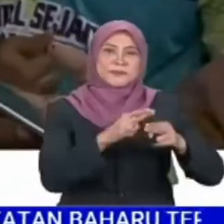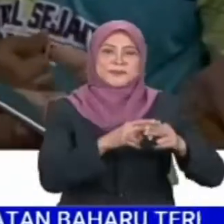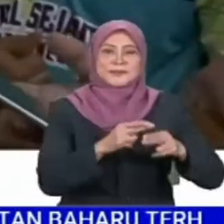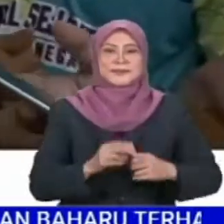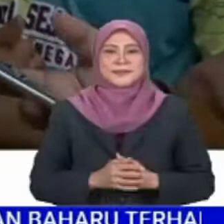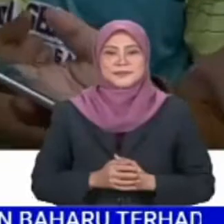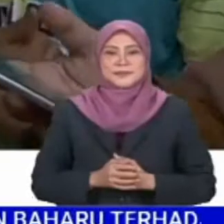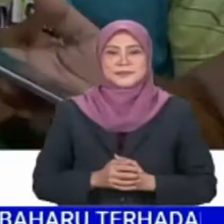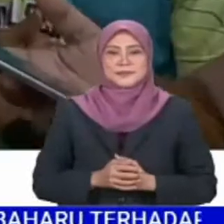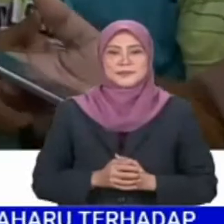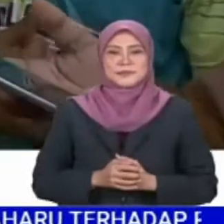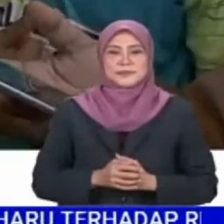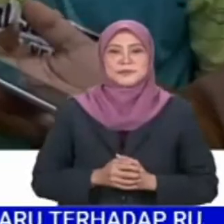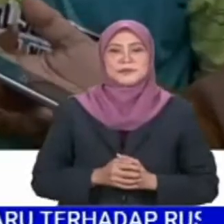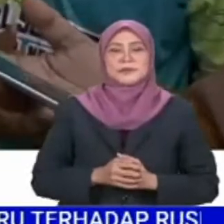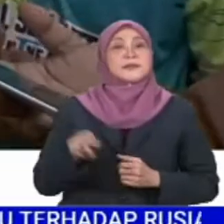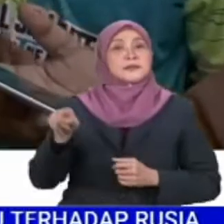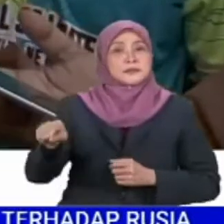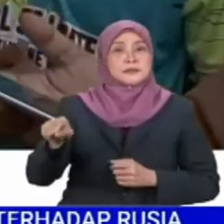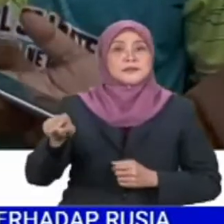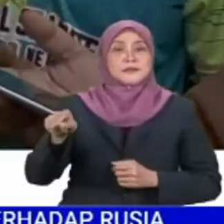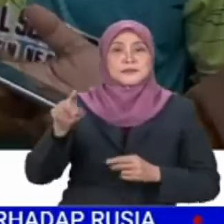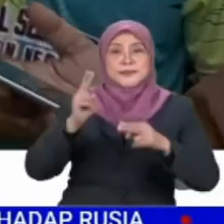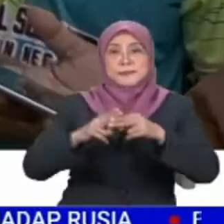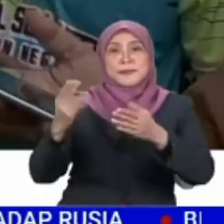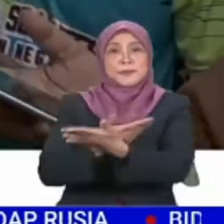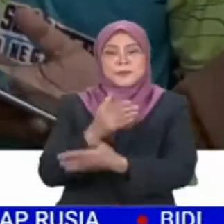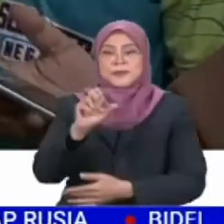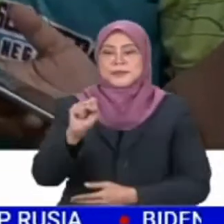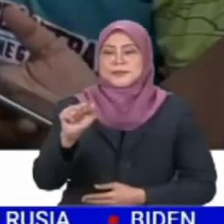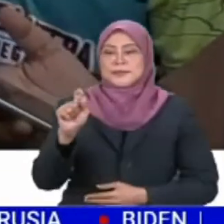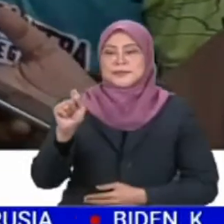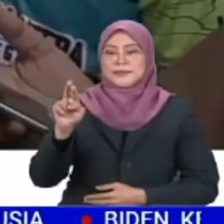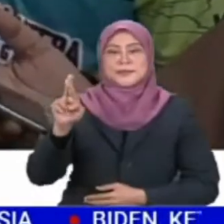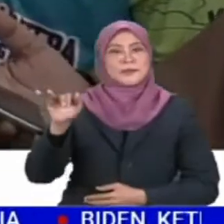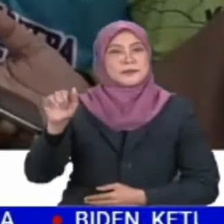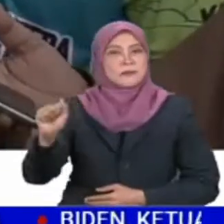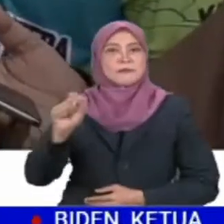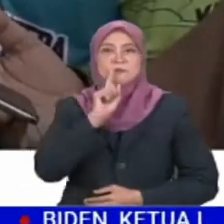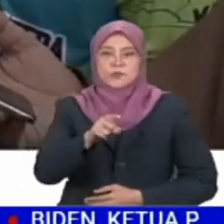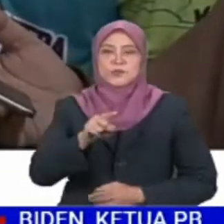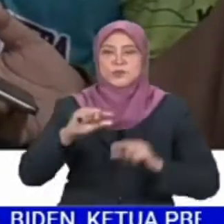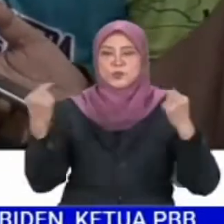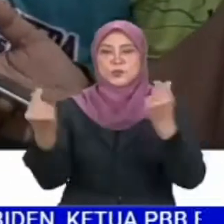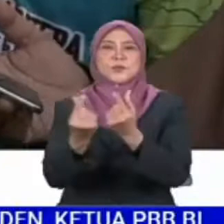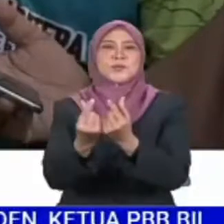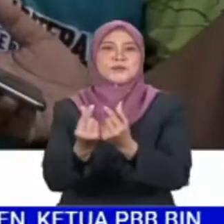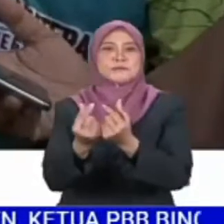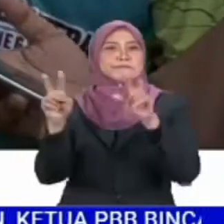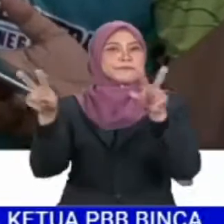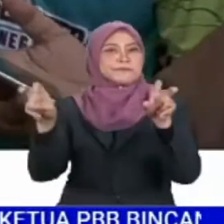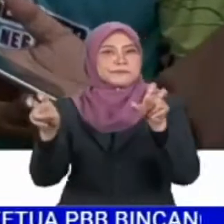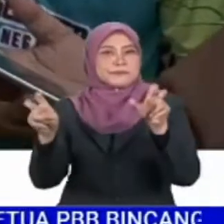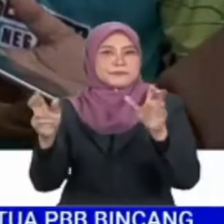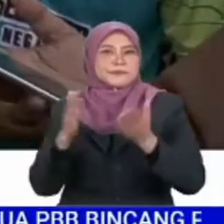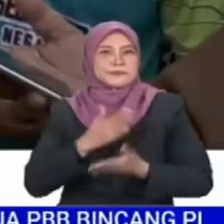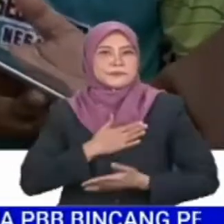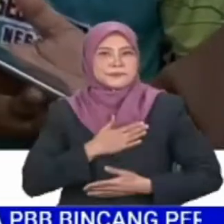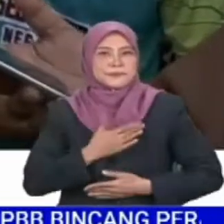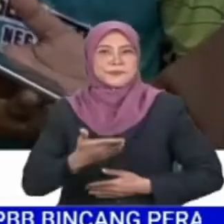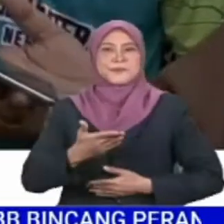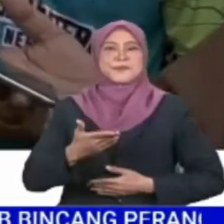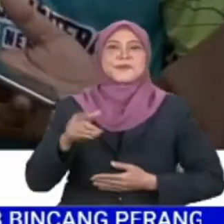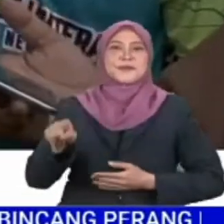Kerana pada saya mereka adalah hero-hero negara yang tidak didendang. Jadi kita namakan mereka sebagai para satria